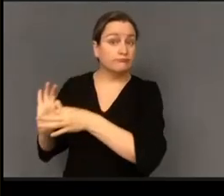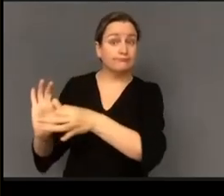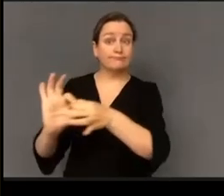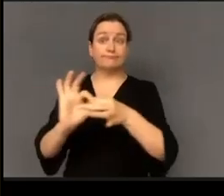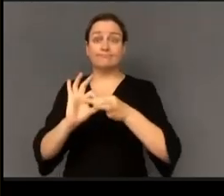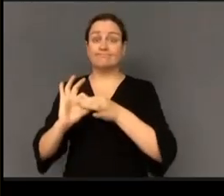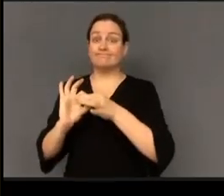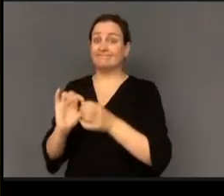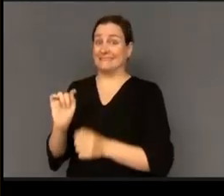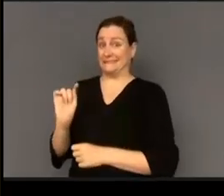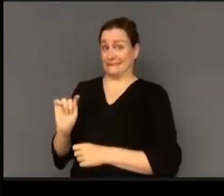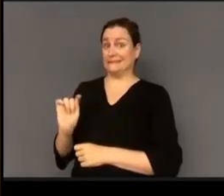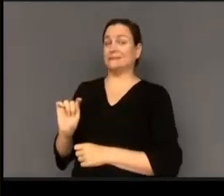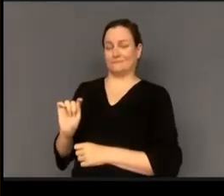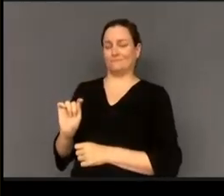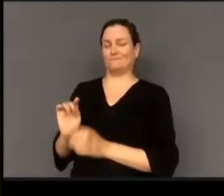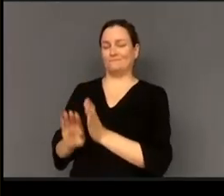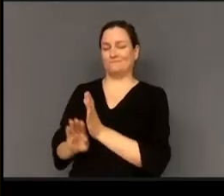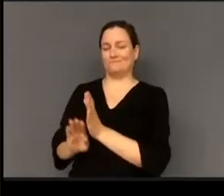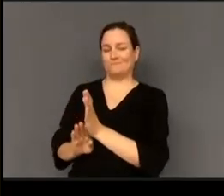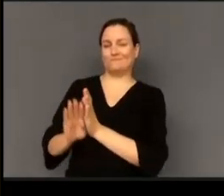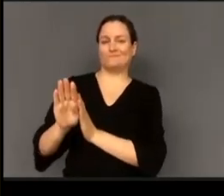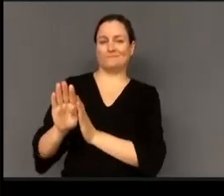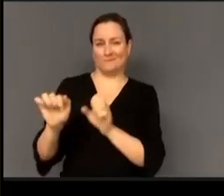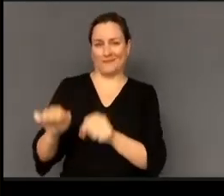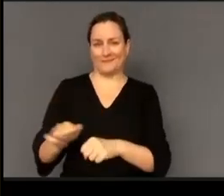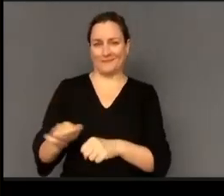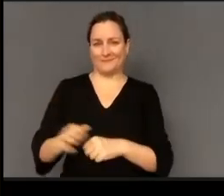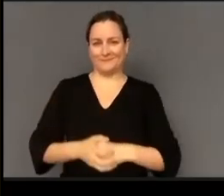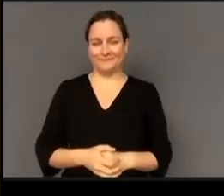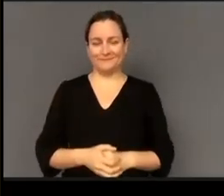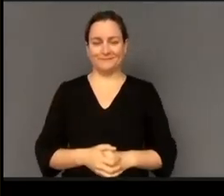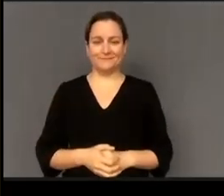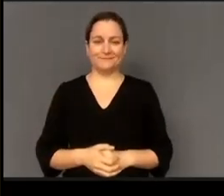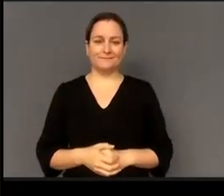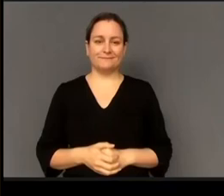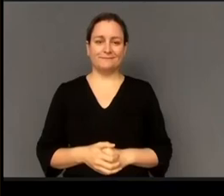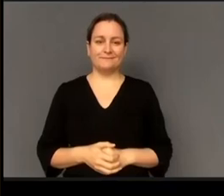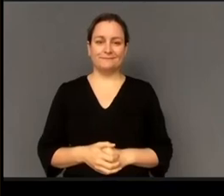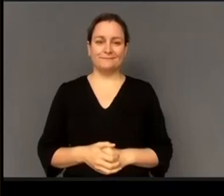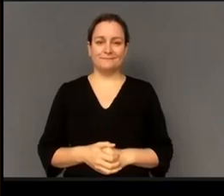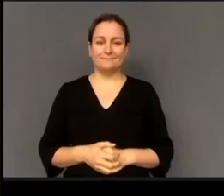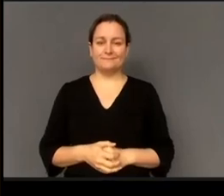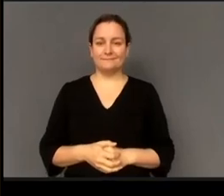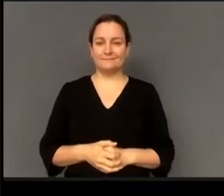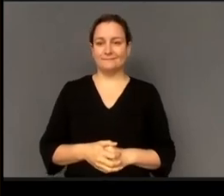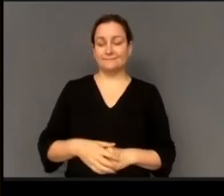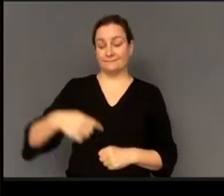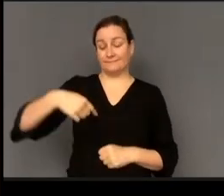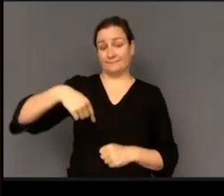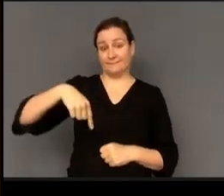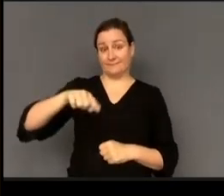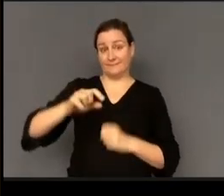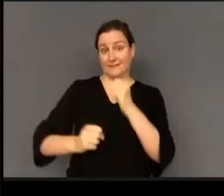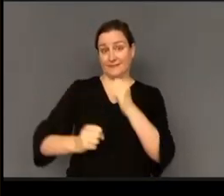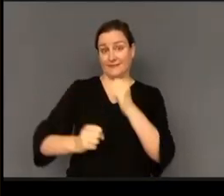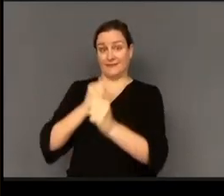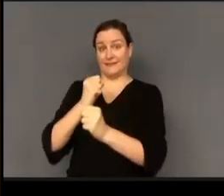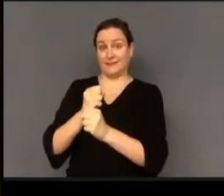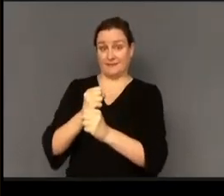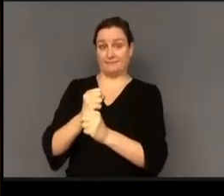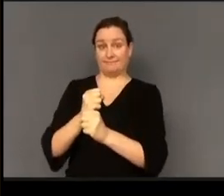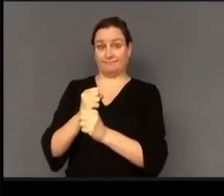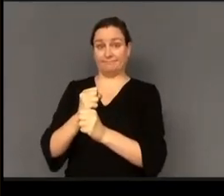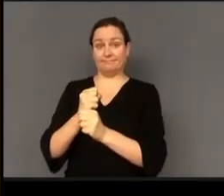会合の全体である我々が求めるインターネットあらゆる